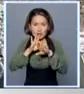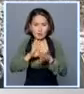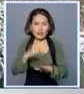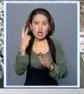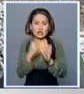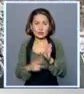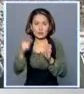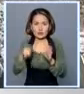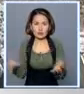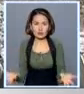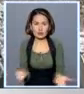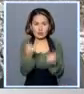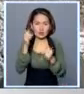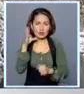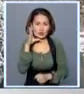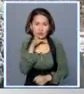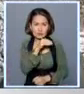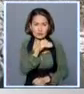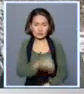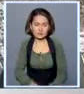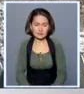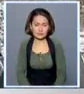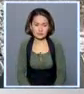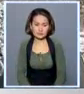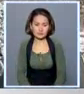шықтық. Негізі осы шу барысында